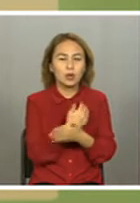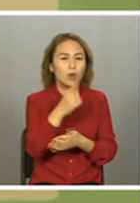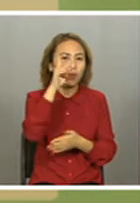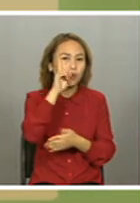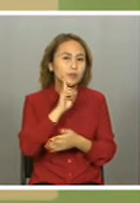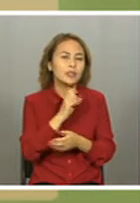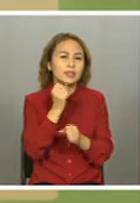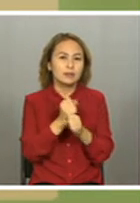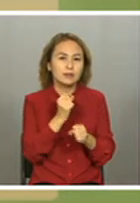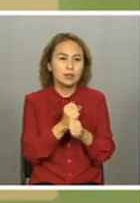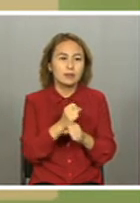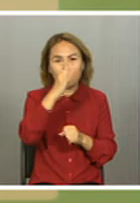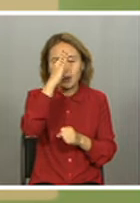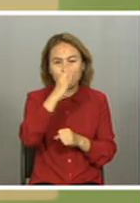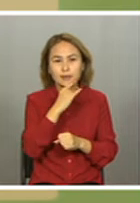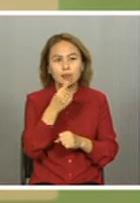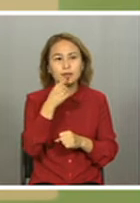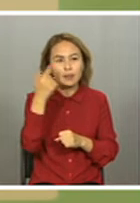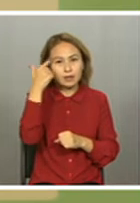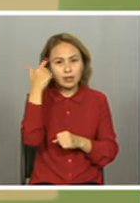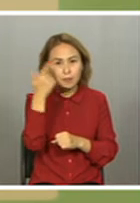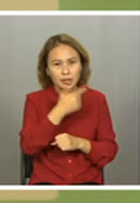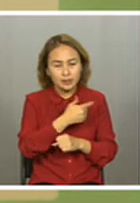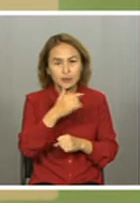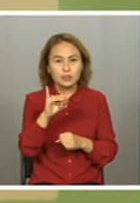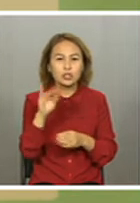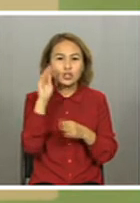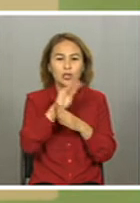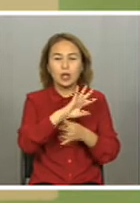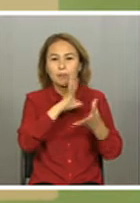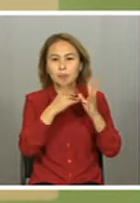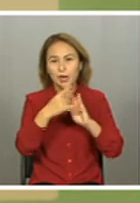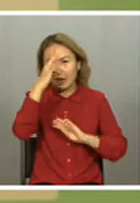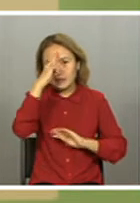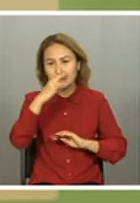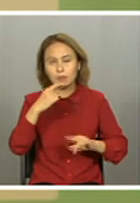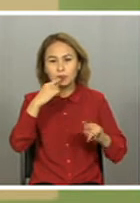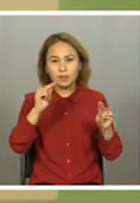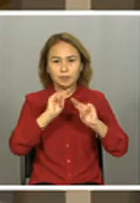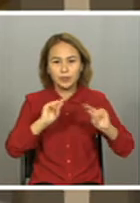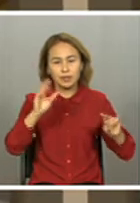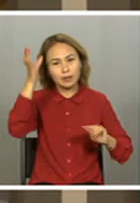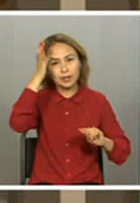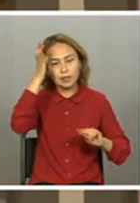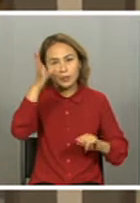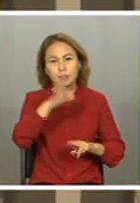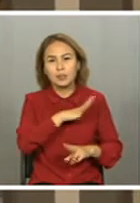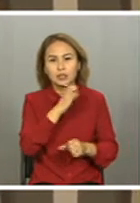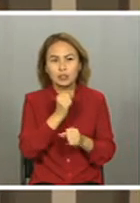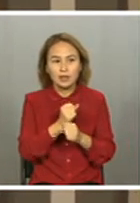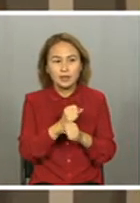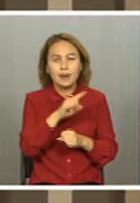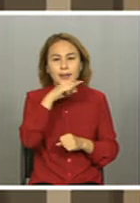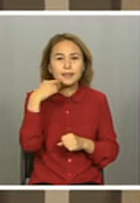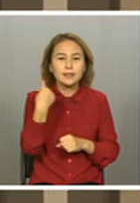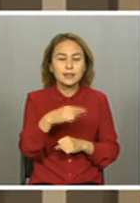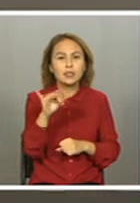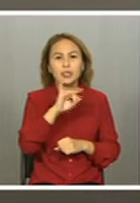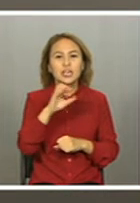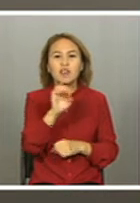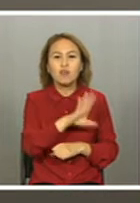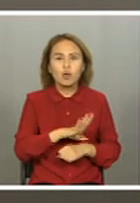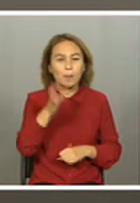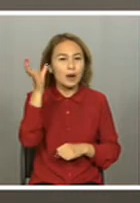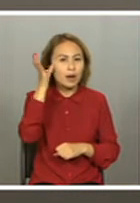жасап, қазақ тілі грамматикасының және жалпы қазақ тіл білімі ғылымының негізін салды. Ресей және Еуропа ғалымдарының